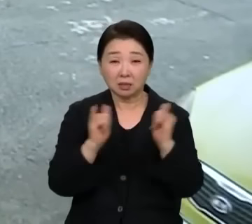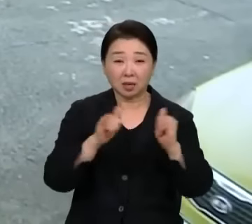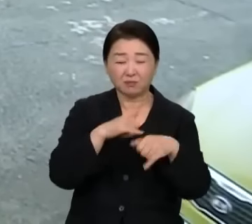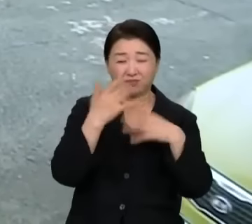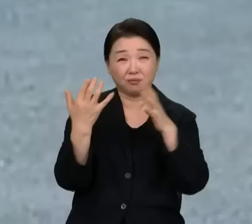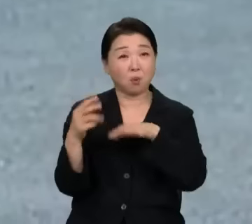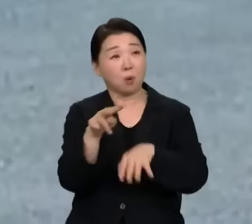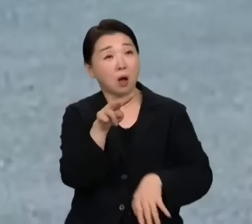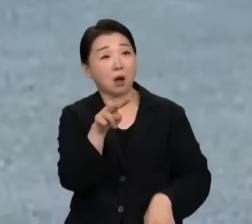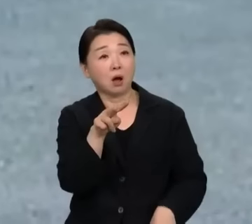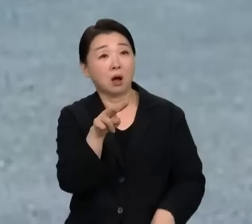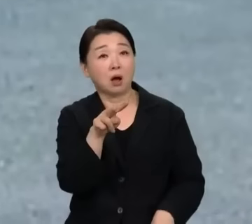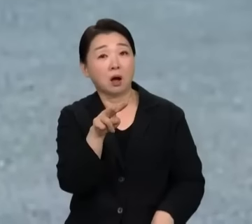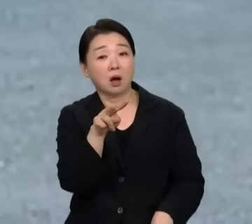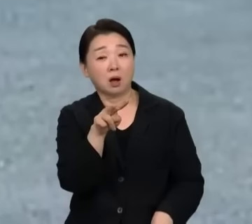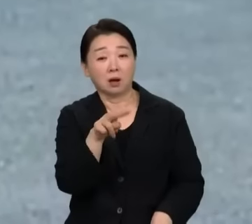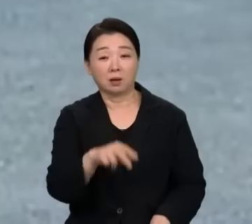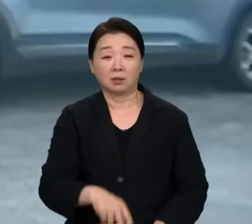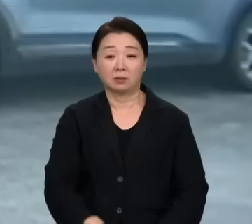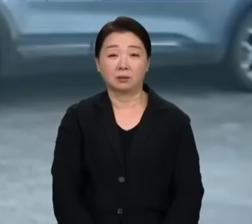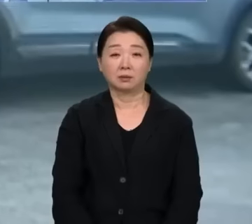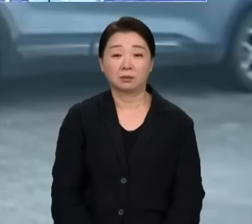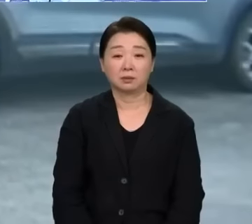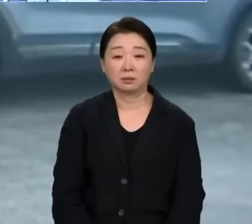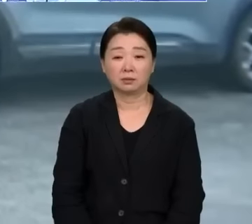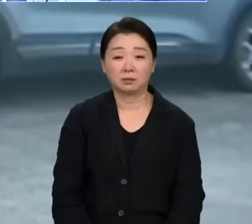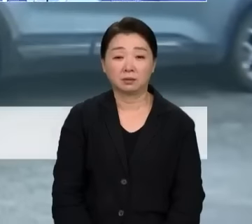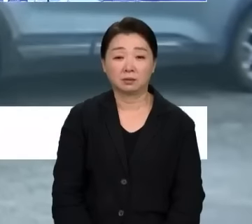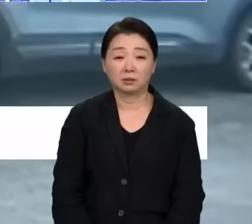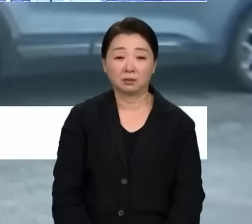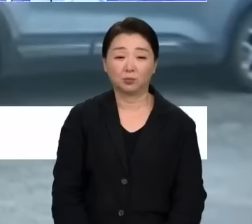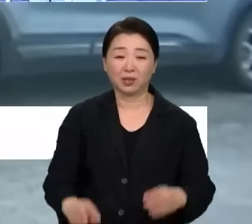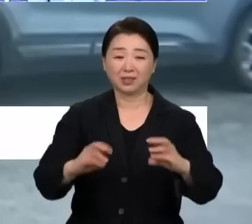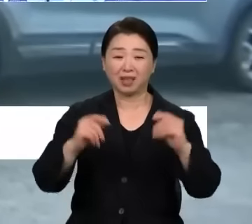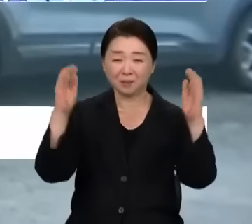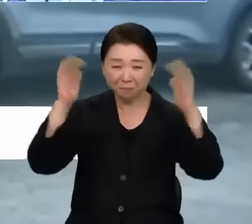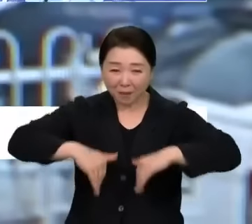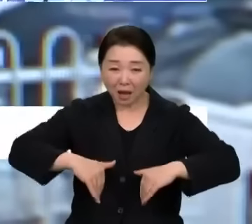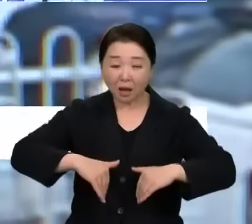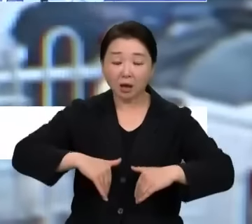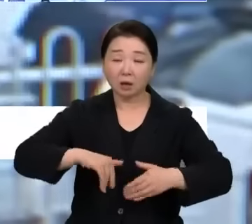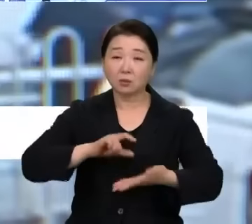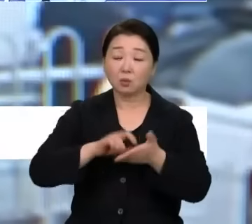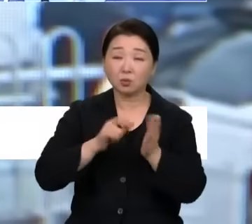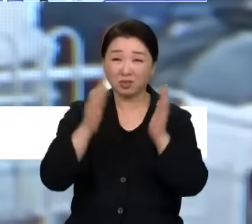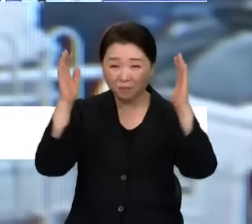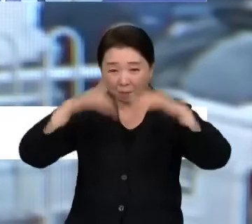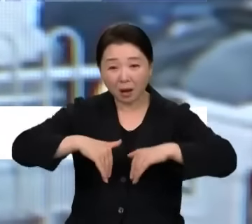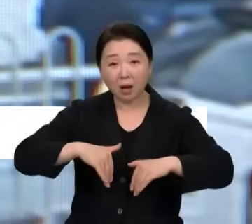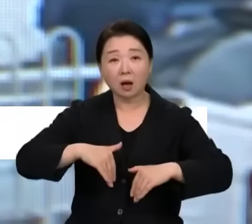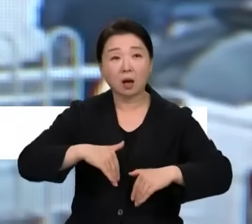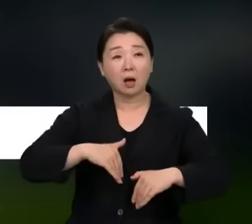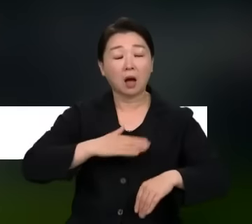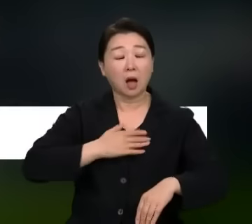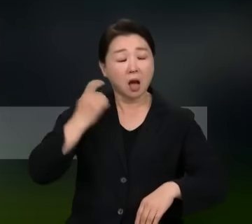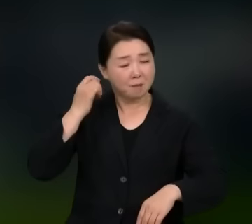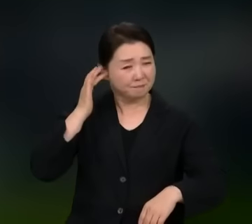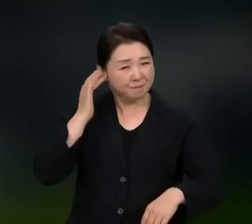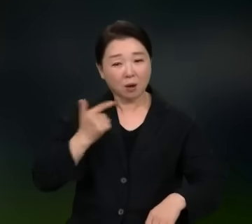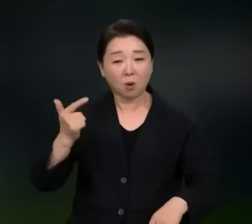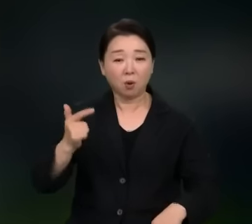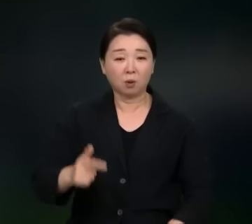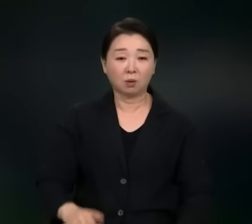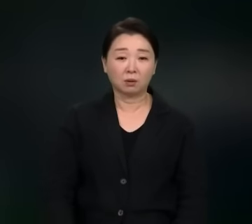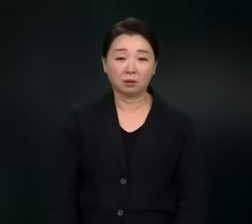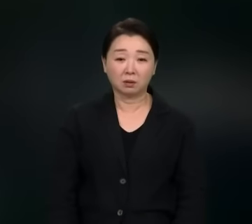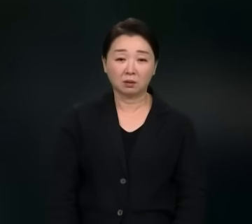몰려나와 일제히 위를 올려다 봅니다. 땅이 뭐 꺼지는 소리 정도 집이 내려앉는 줄 알았습니다. 잠시